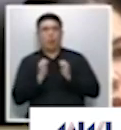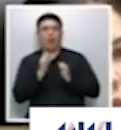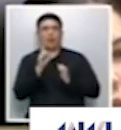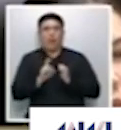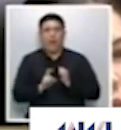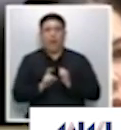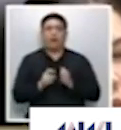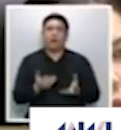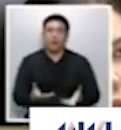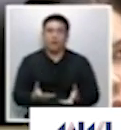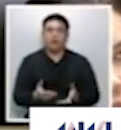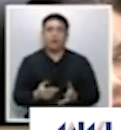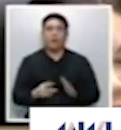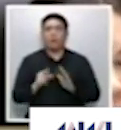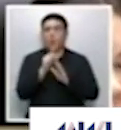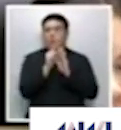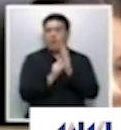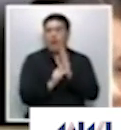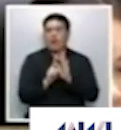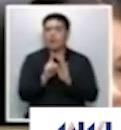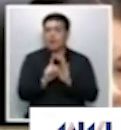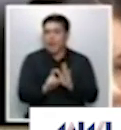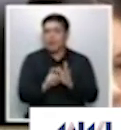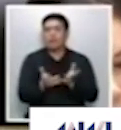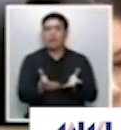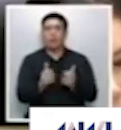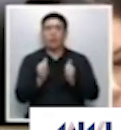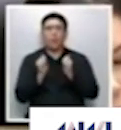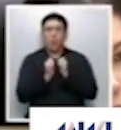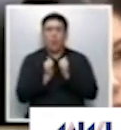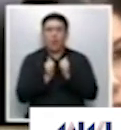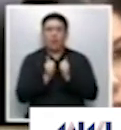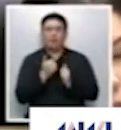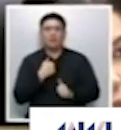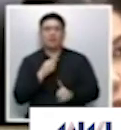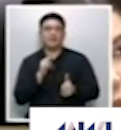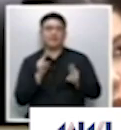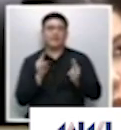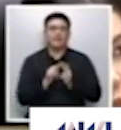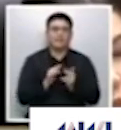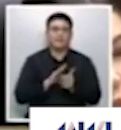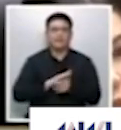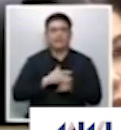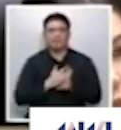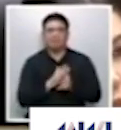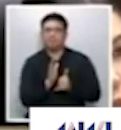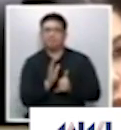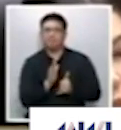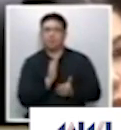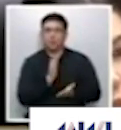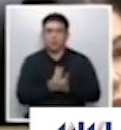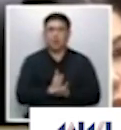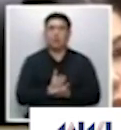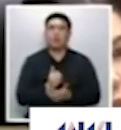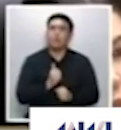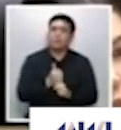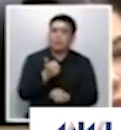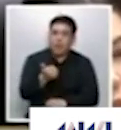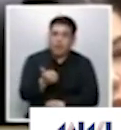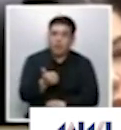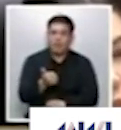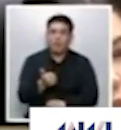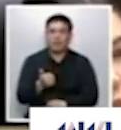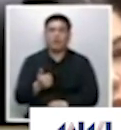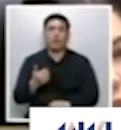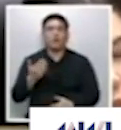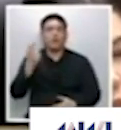รงกลัวต่อความผิดให้หยุดยับยั้งชั่งใจไม่ให้กระทำความผิดนี่ก็เป็นข้อดีแต่อย่างไรก็ต